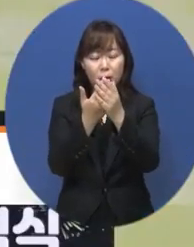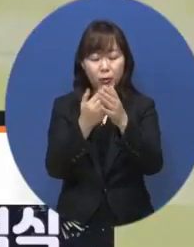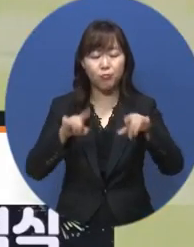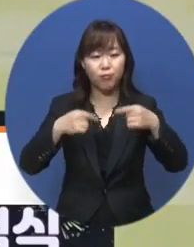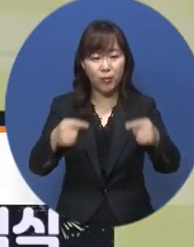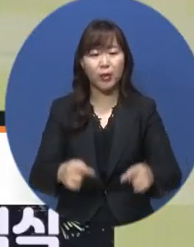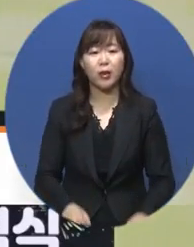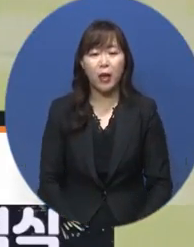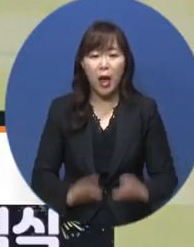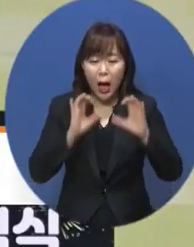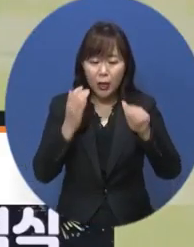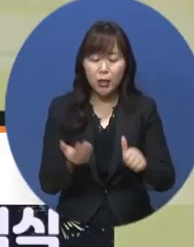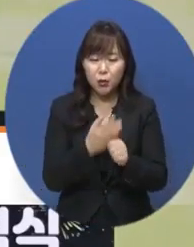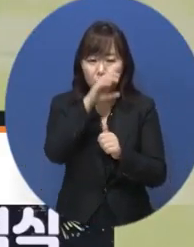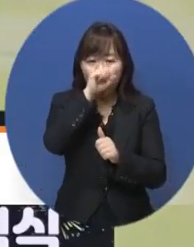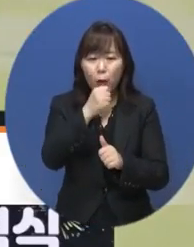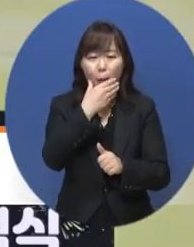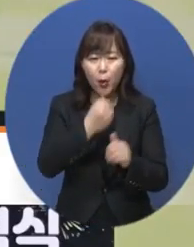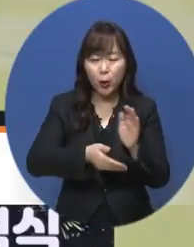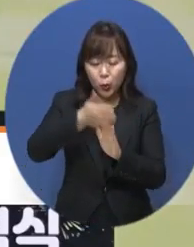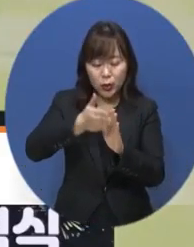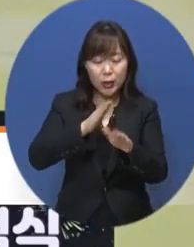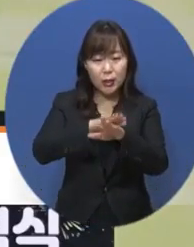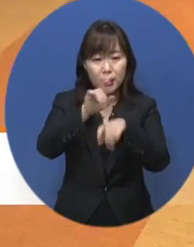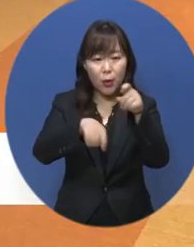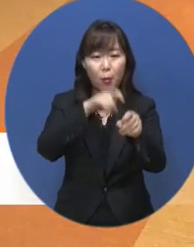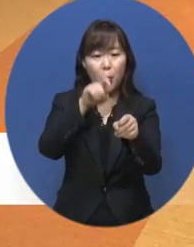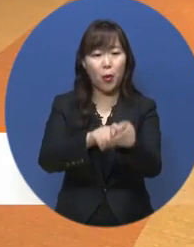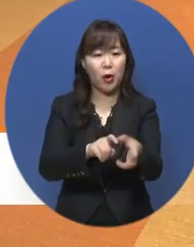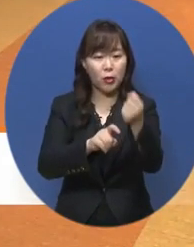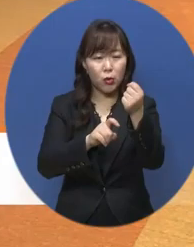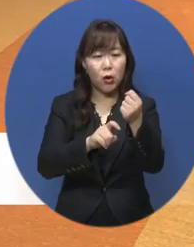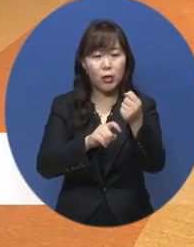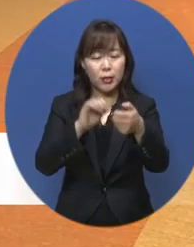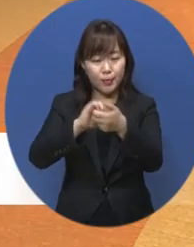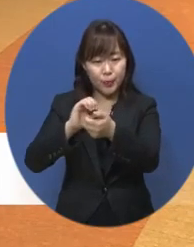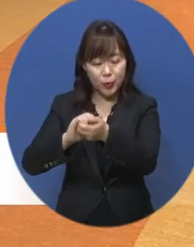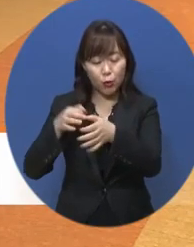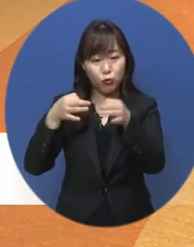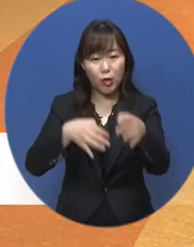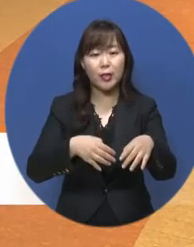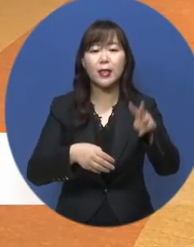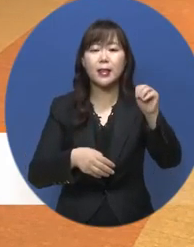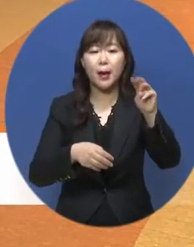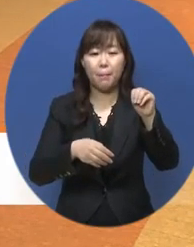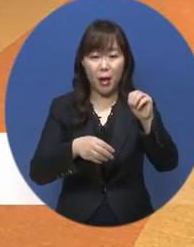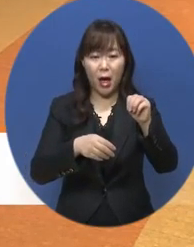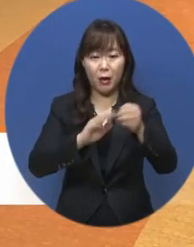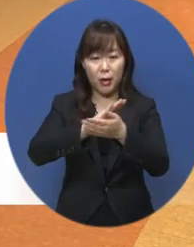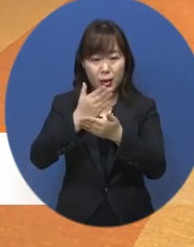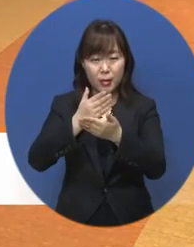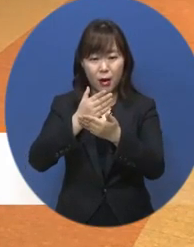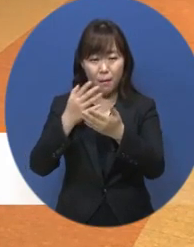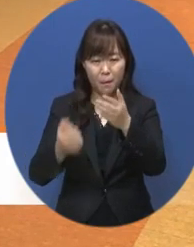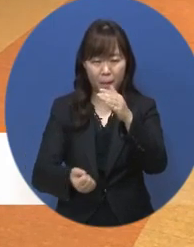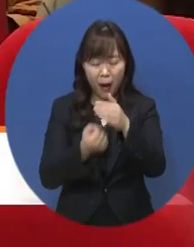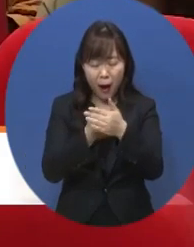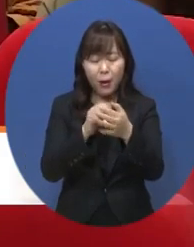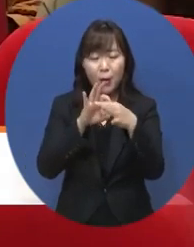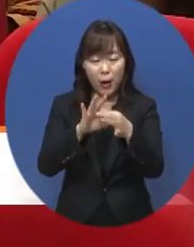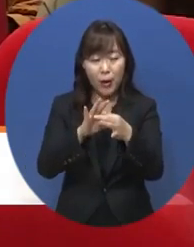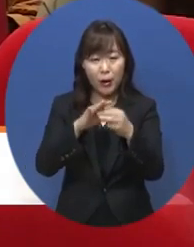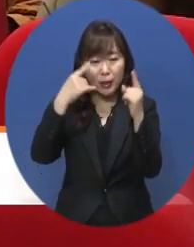광 양 씨는 아이 키우기 좋은 행복도시 실현을 목표로 정기후원 3만 개 좌 달성을 기념하는 행사를 지난